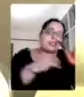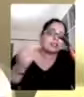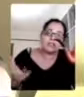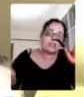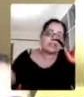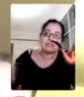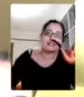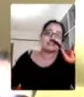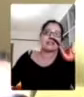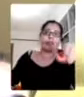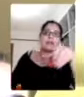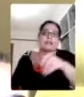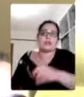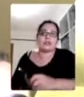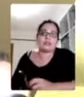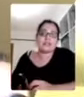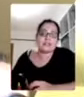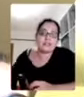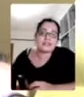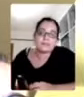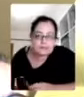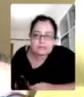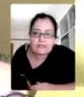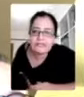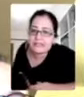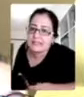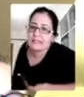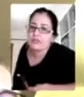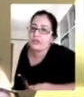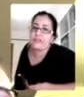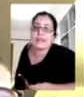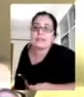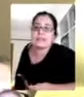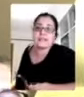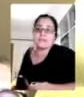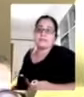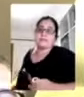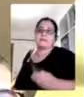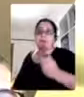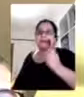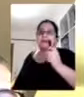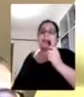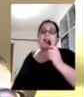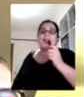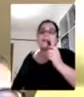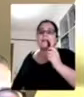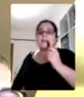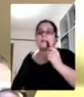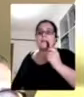gibi kesinlikle kabul etmiyor ve filtreli içiyor ve haklıdır.